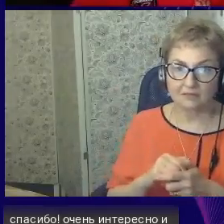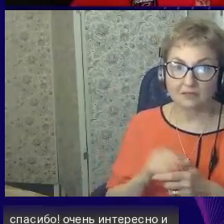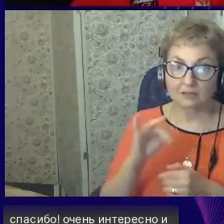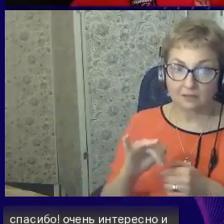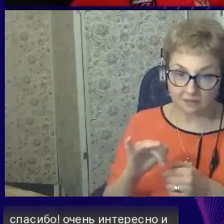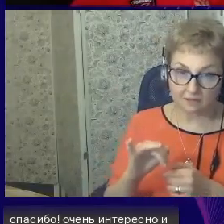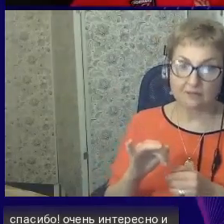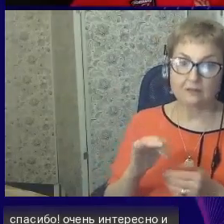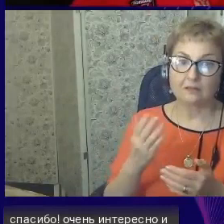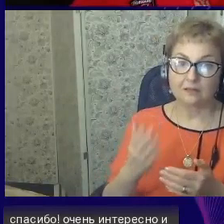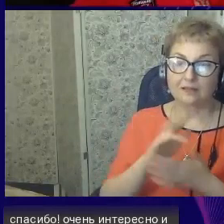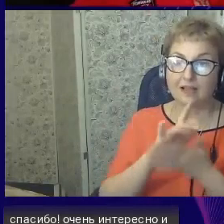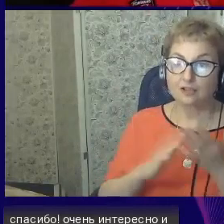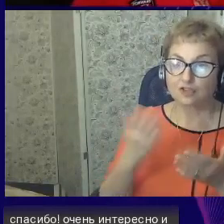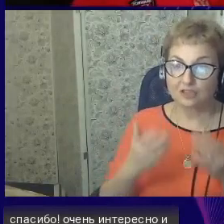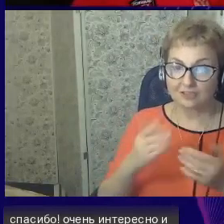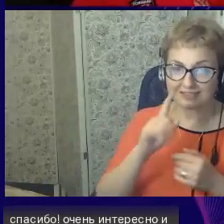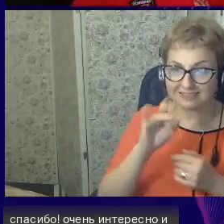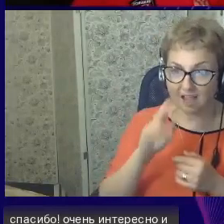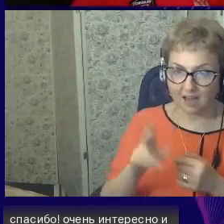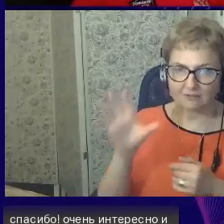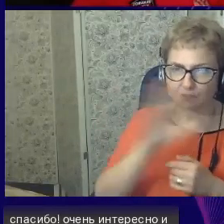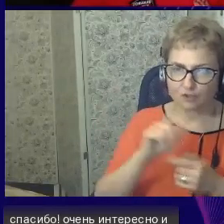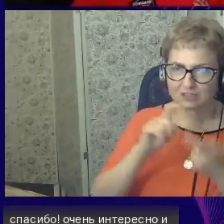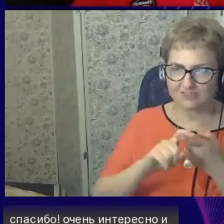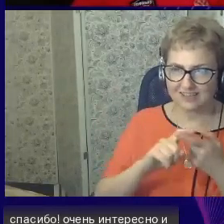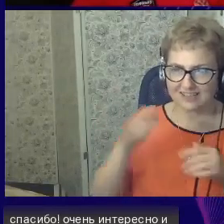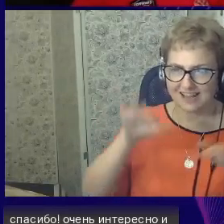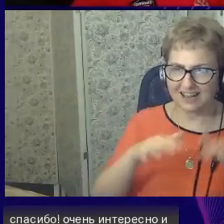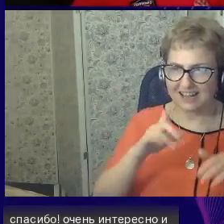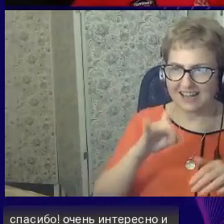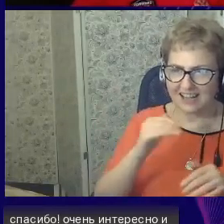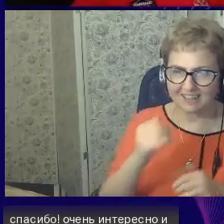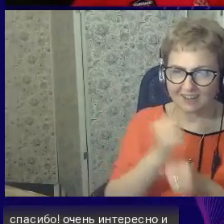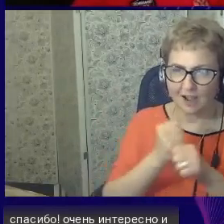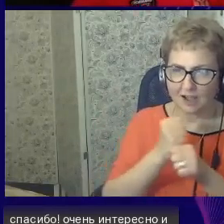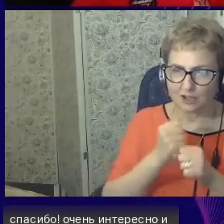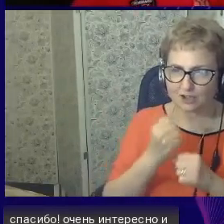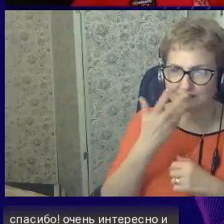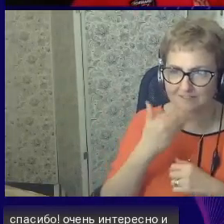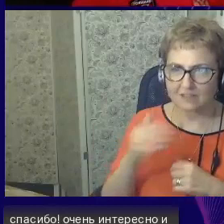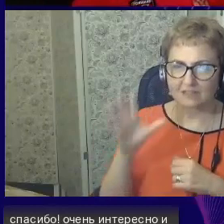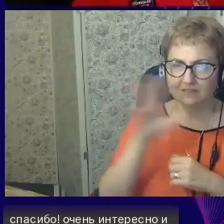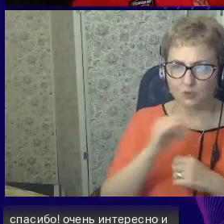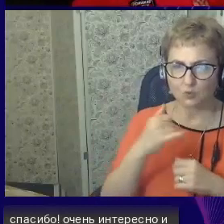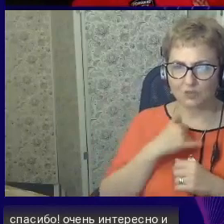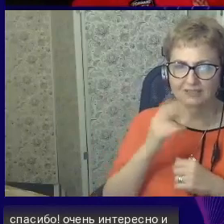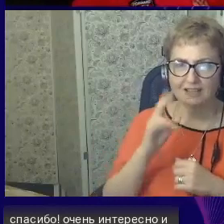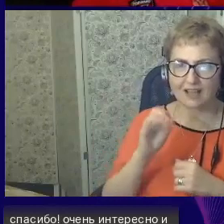Ну и дальше, если пройтись по знакам, то все, что у нас связано с рельефом, рельеф – это коричневый цвет, это все на